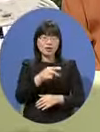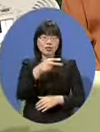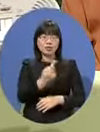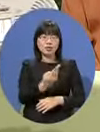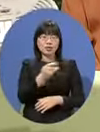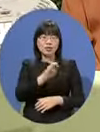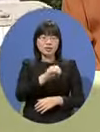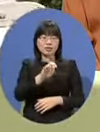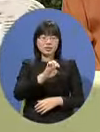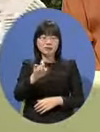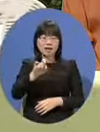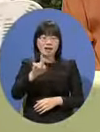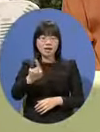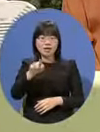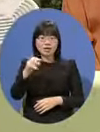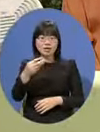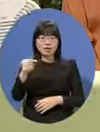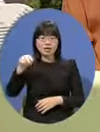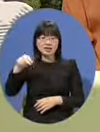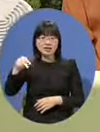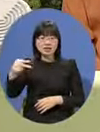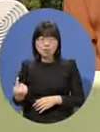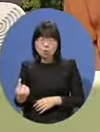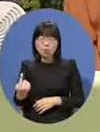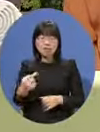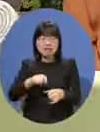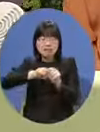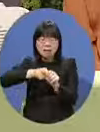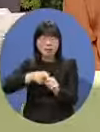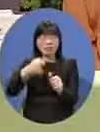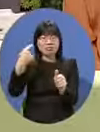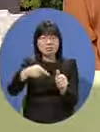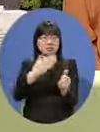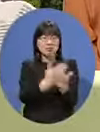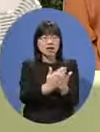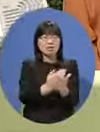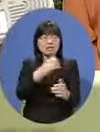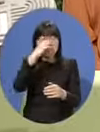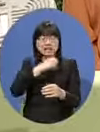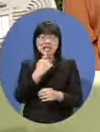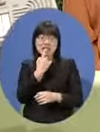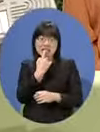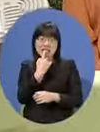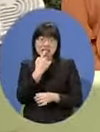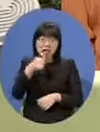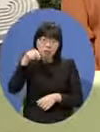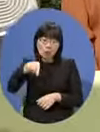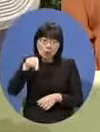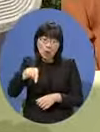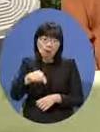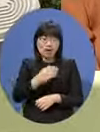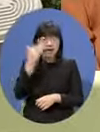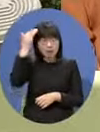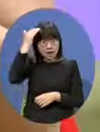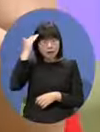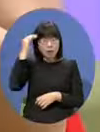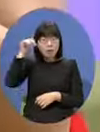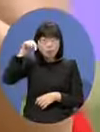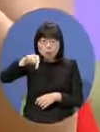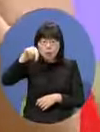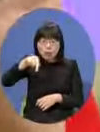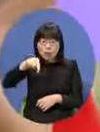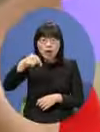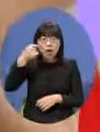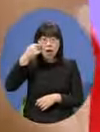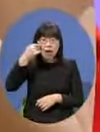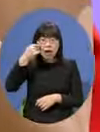없으세요. 단지 하얀 건반 한번 눌러볼래? 한번 네. 그런 식으로요? 네, 까만 건반도 한번 눌러봐봐. 자, 이런